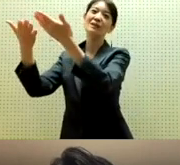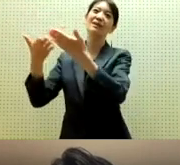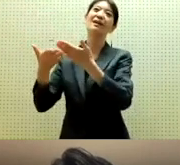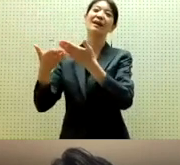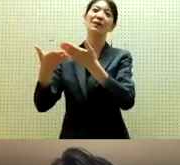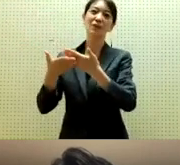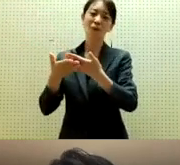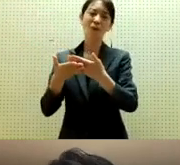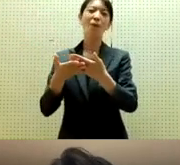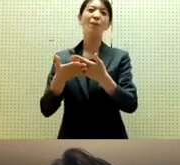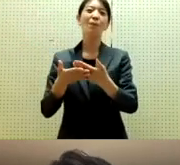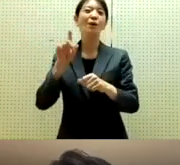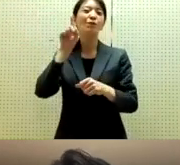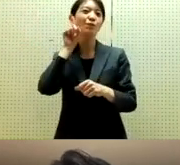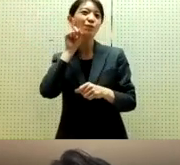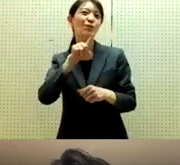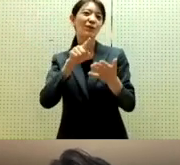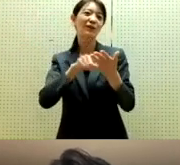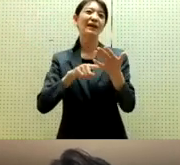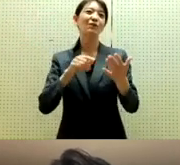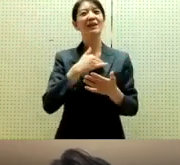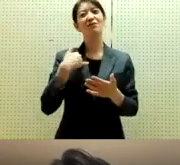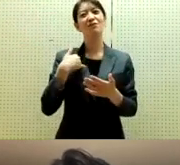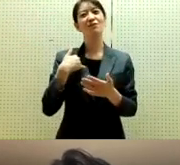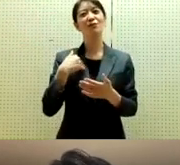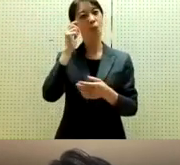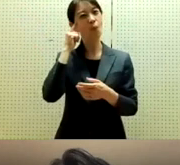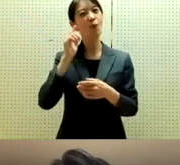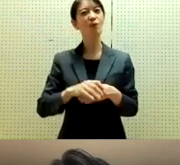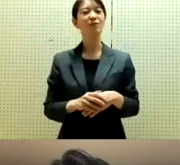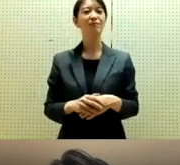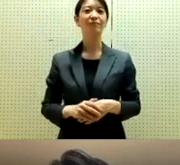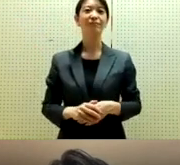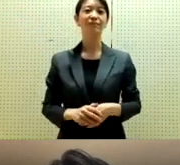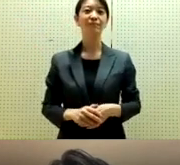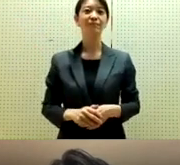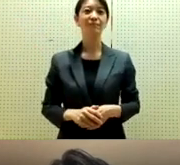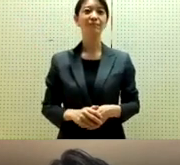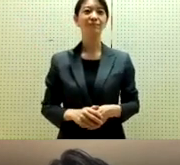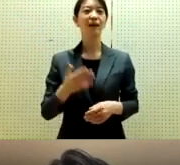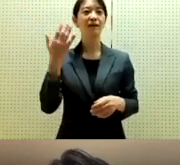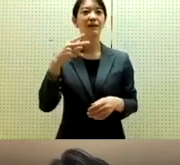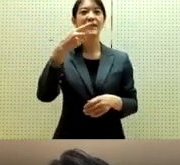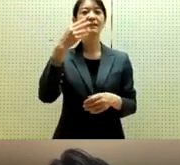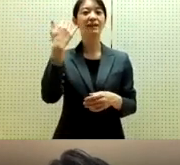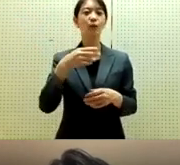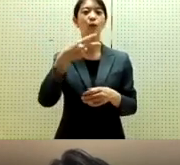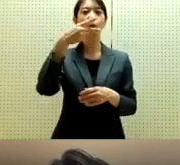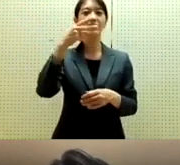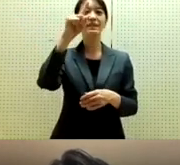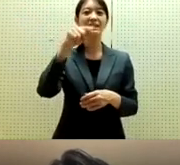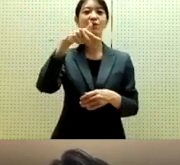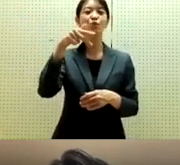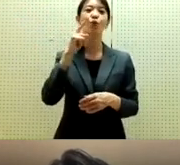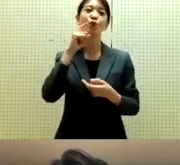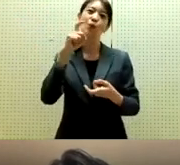うまくいく。それは要するに声を上げていただくっていうことなんですね。でさっきニーズっていう言葉も出ましたけれども